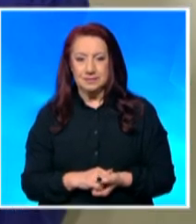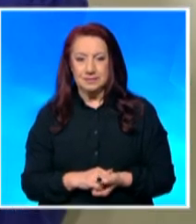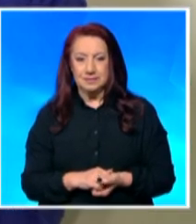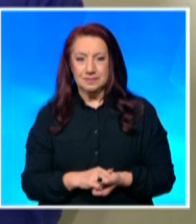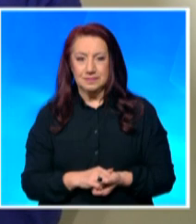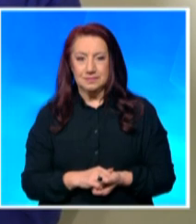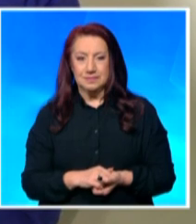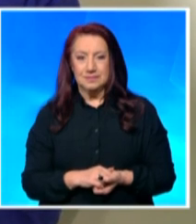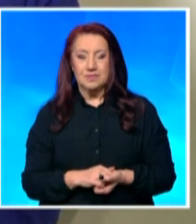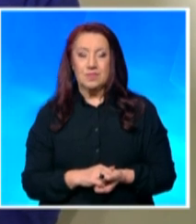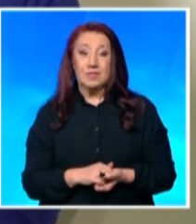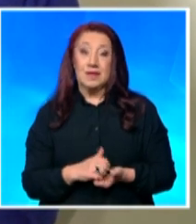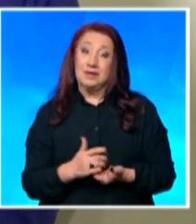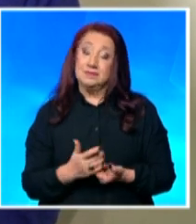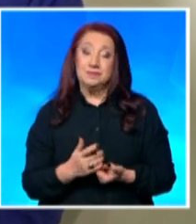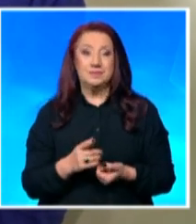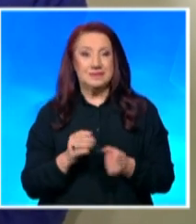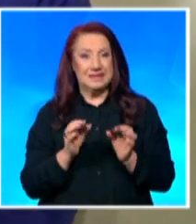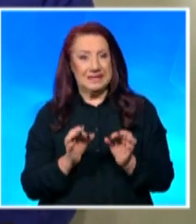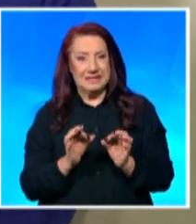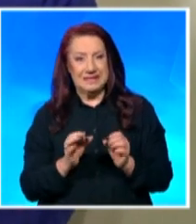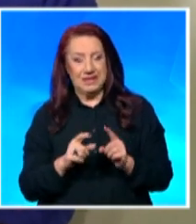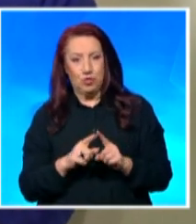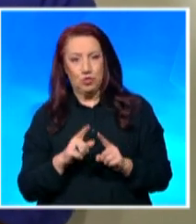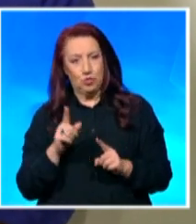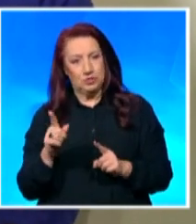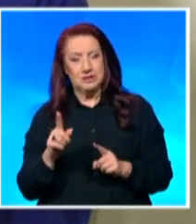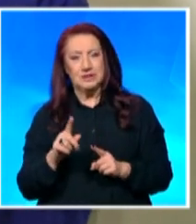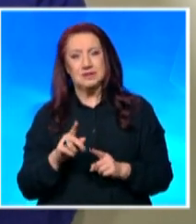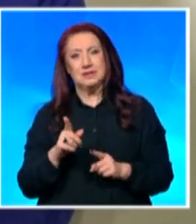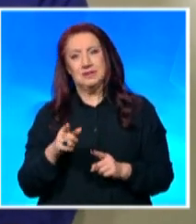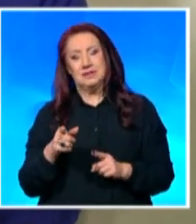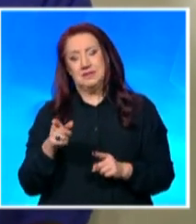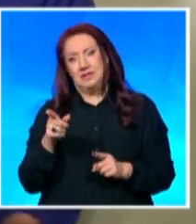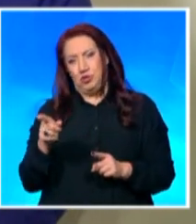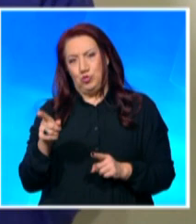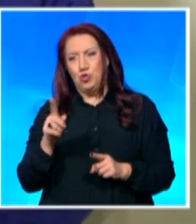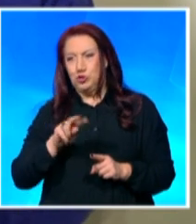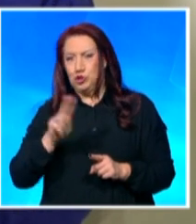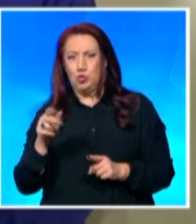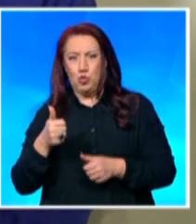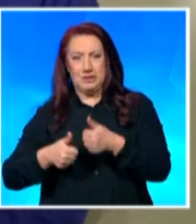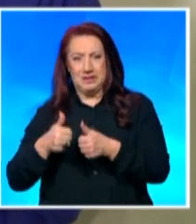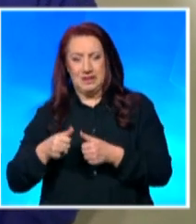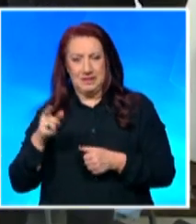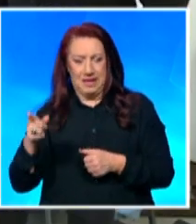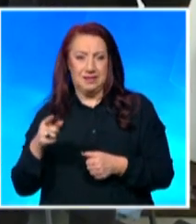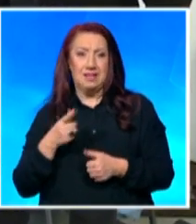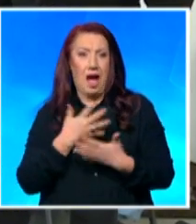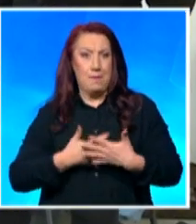201.8. Right there. Със сигурност съм амбициозен. Все пак ние сме Съединените щати, това е неговата държава. Ние идваме на негова